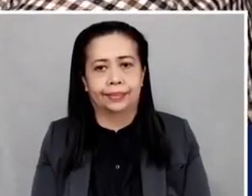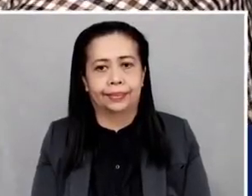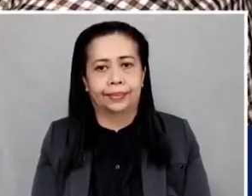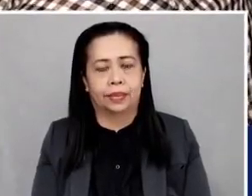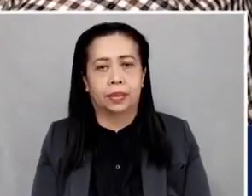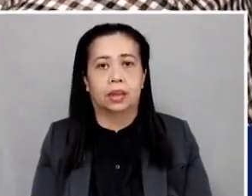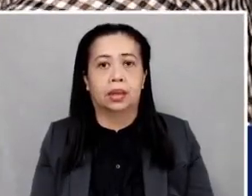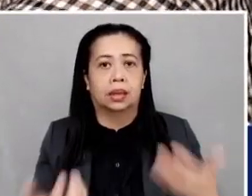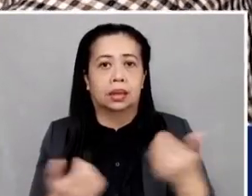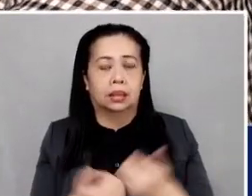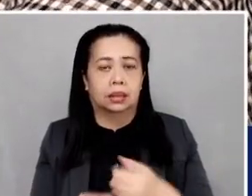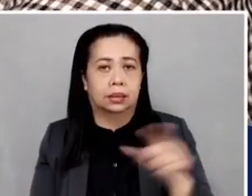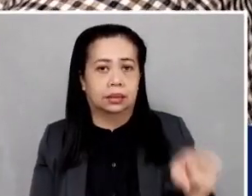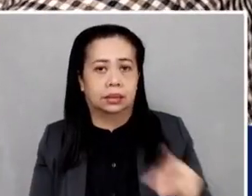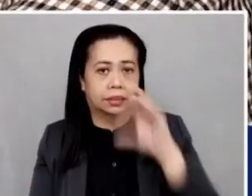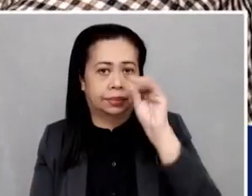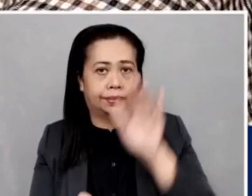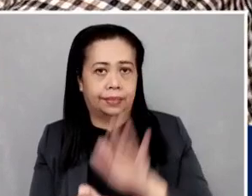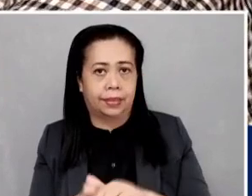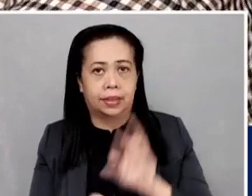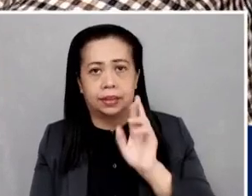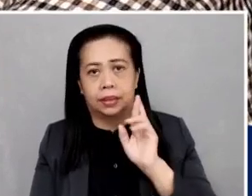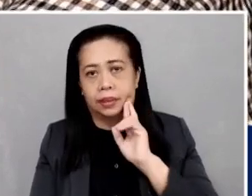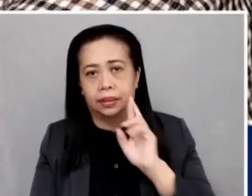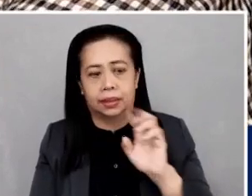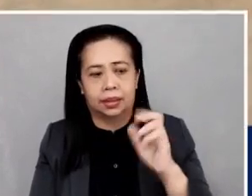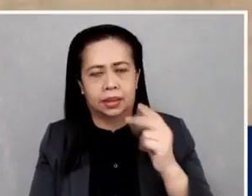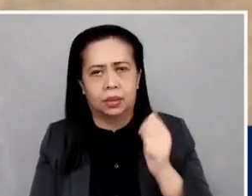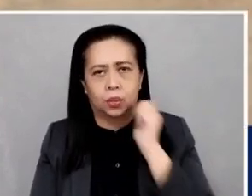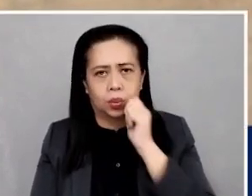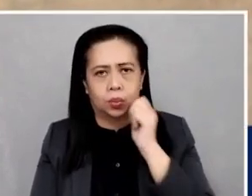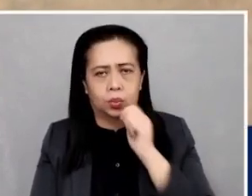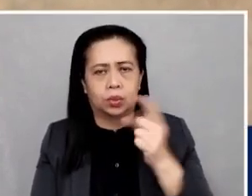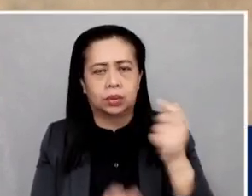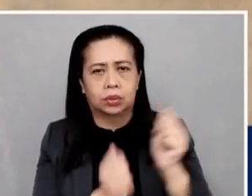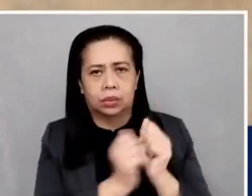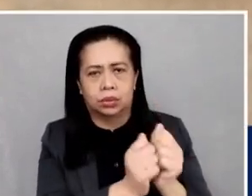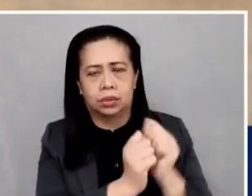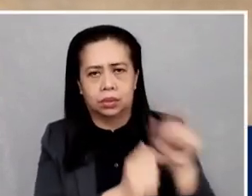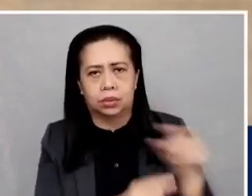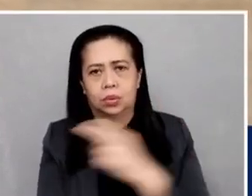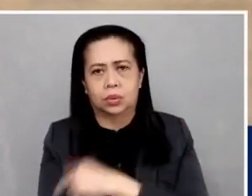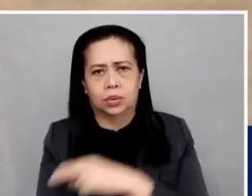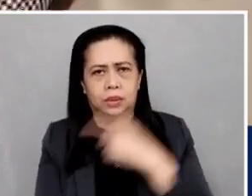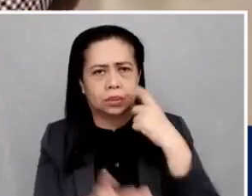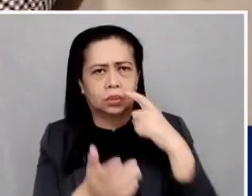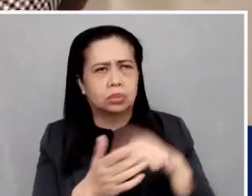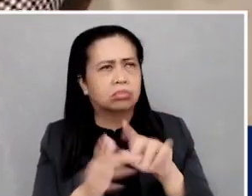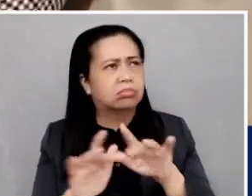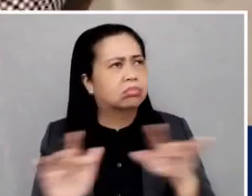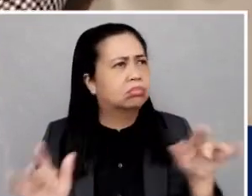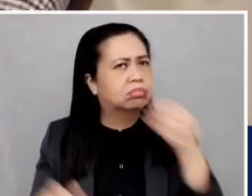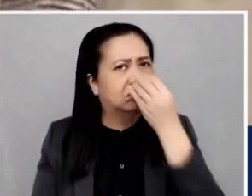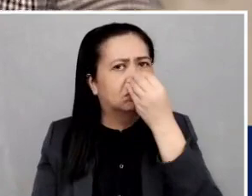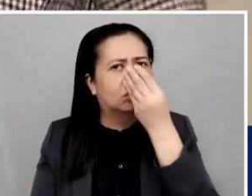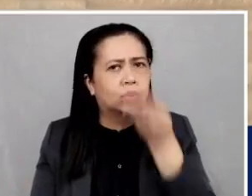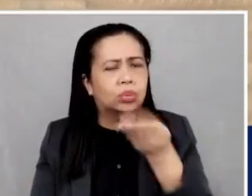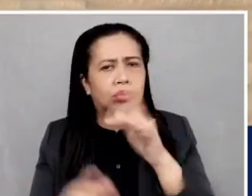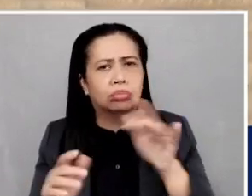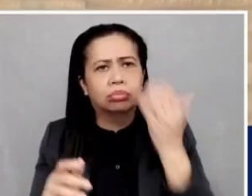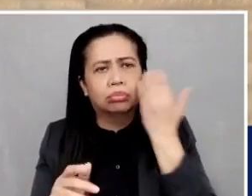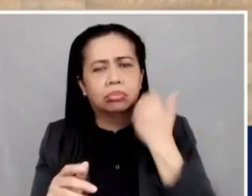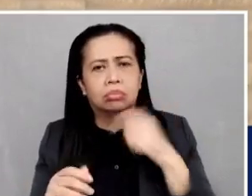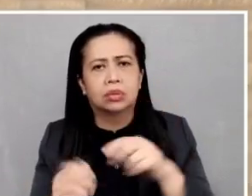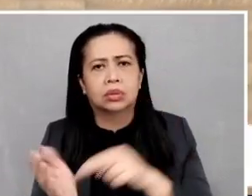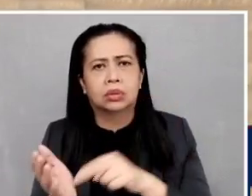Na-aksidente ang asawa ni Rhea, kaya madala siya ngayon sa ospital. Napansin niya ang kakulangan sa nurses. Kasi